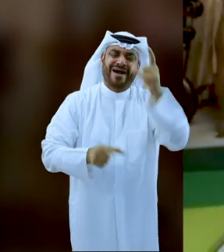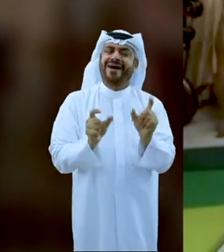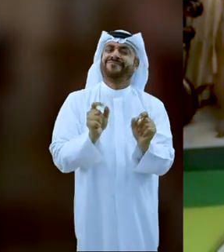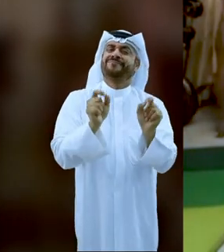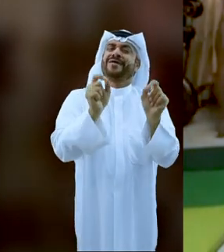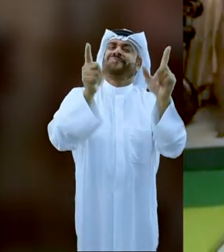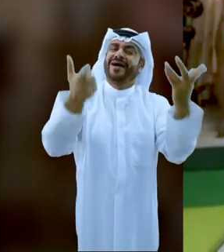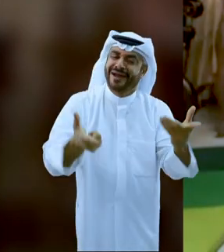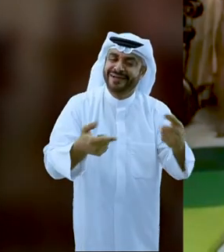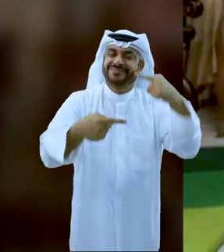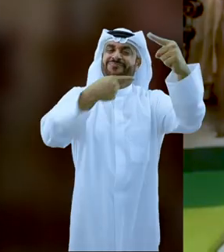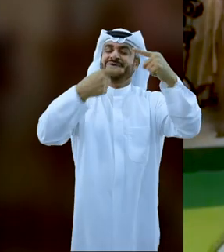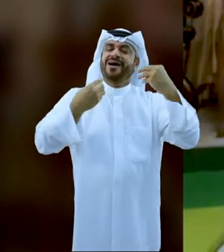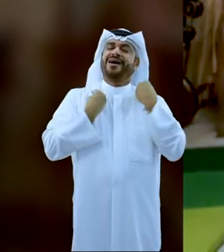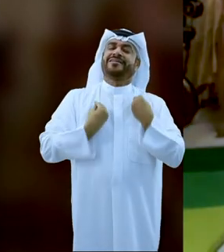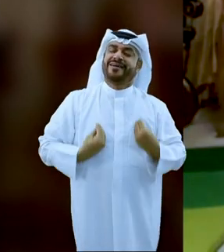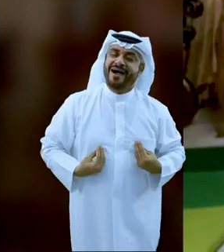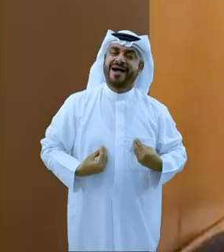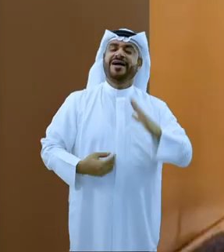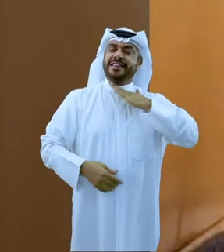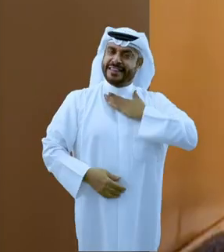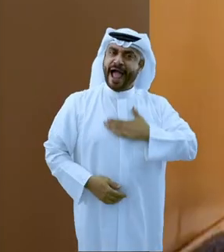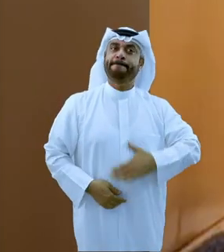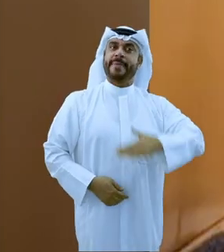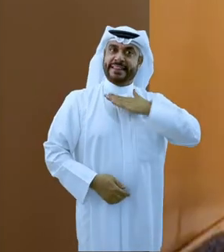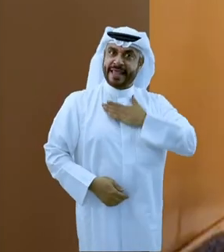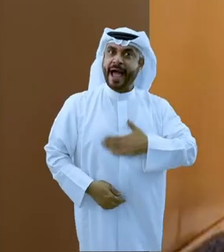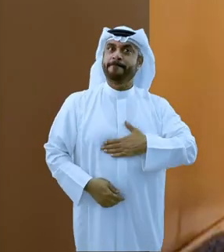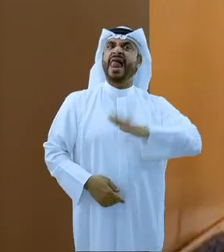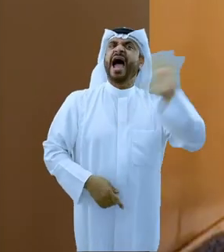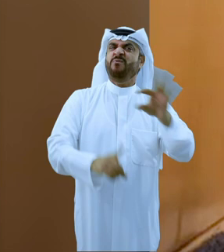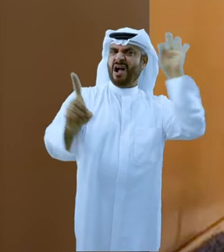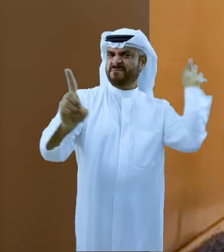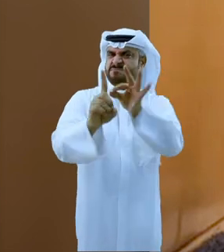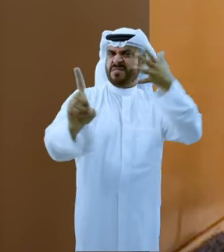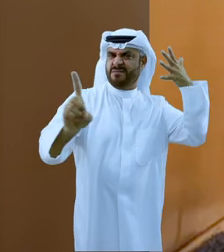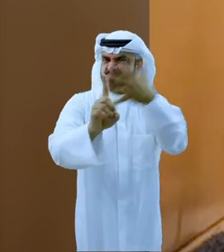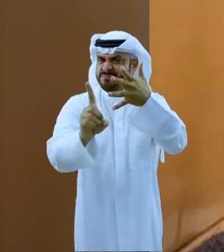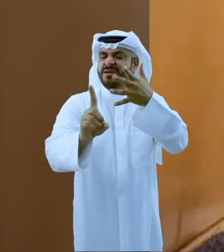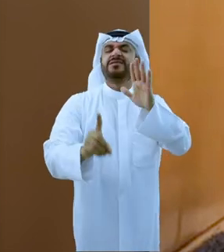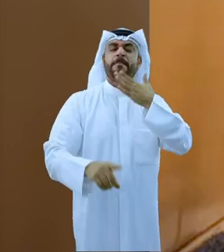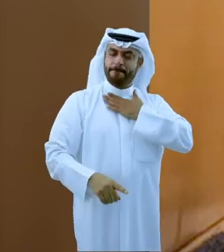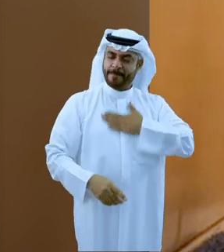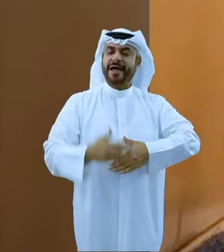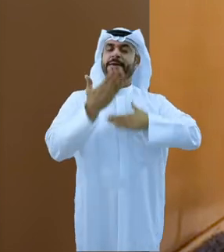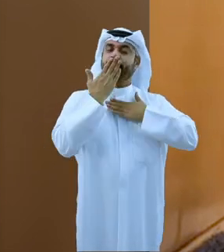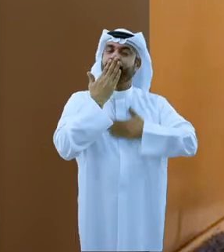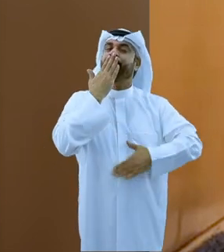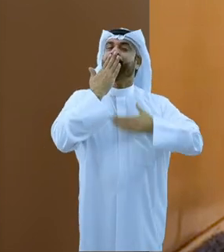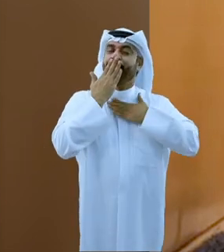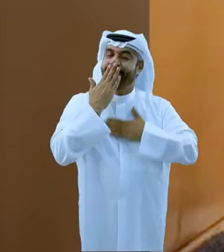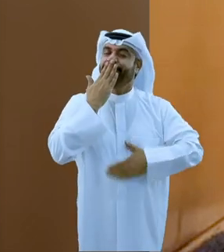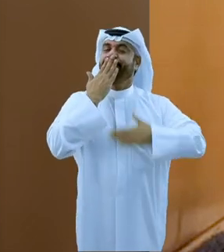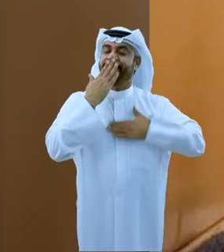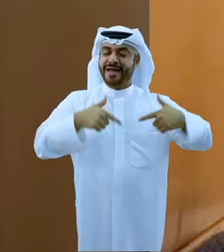كورونا يربي من المرض وارتاح تحملوا هاي واحد زبك عادي تحمل ما في شيء